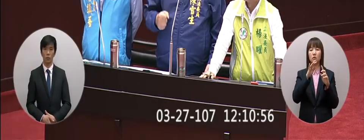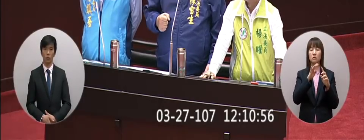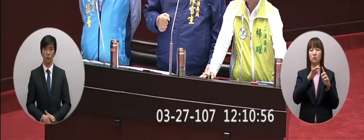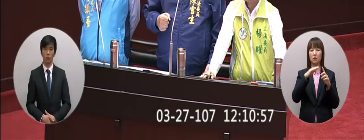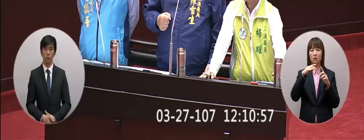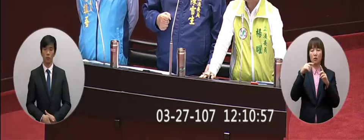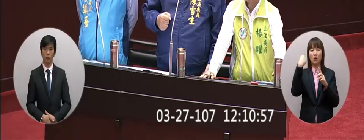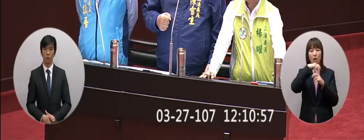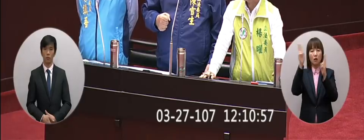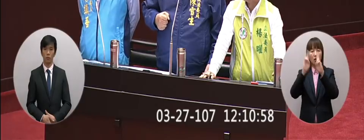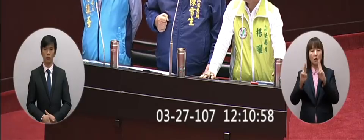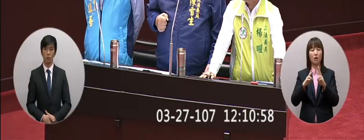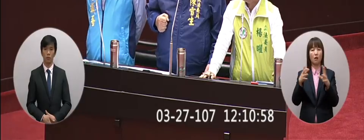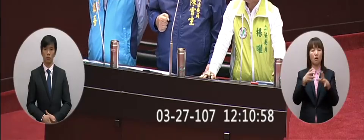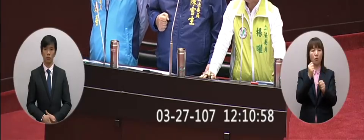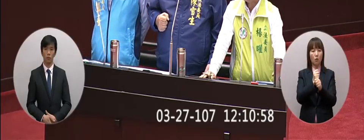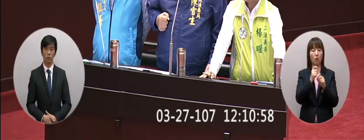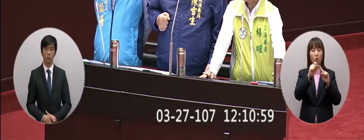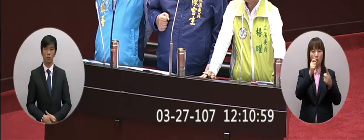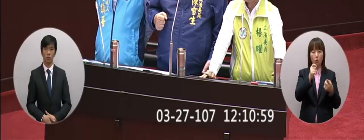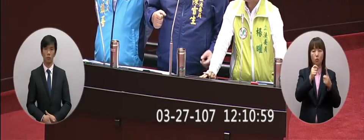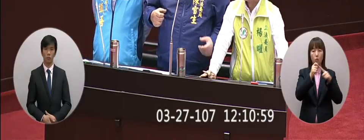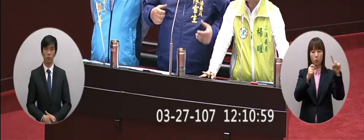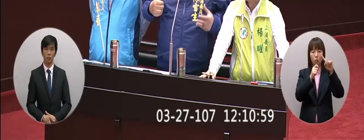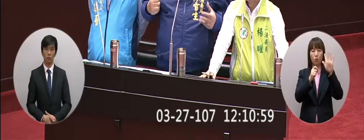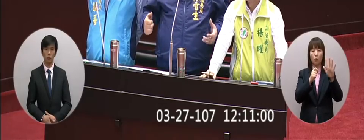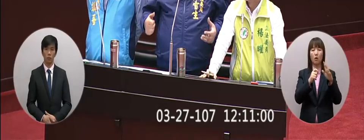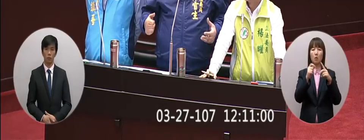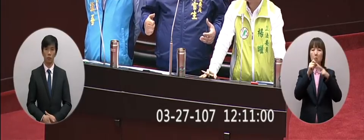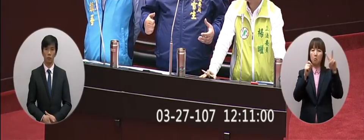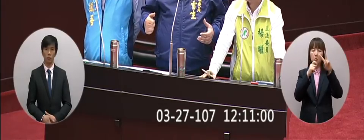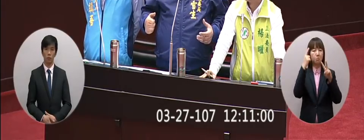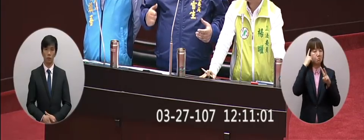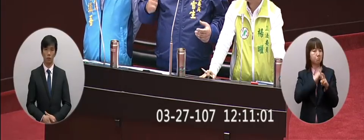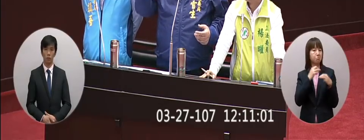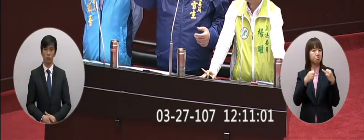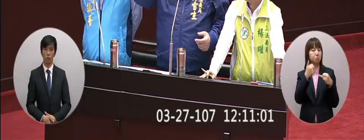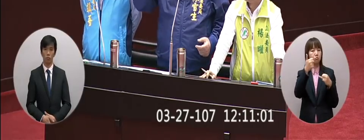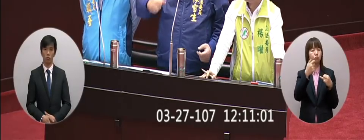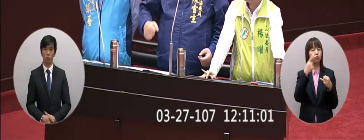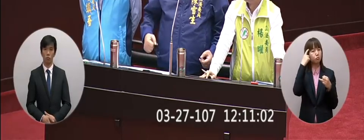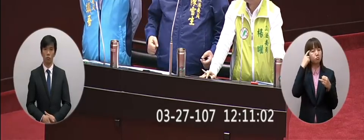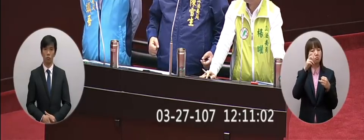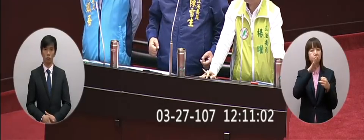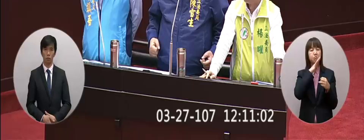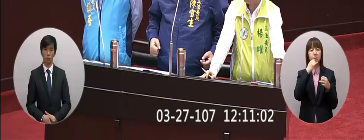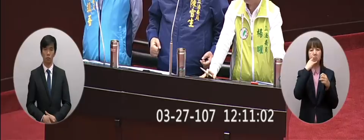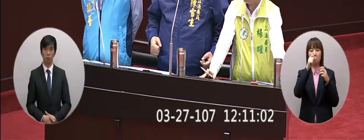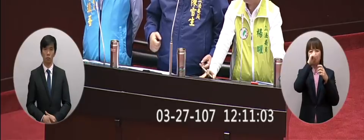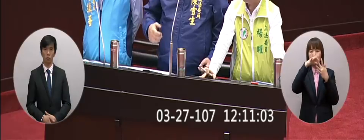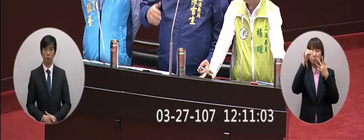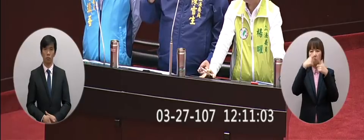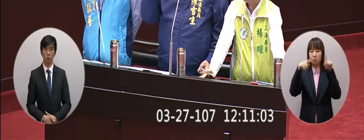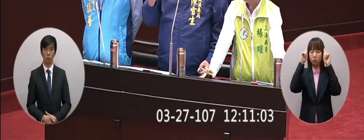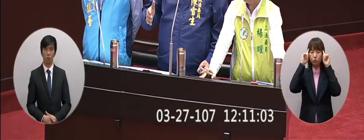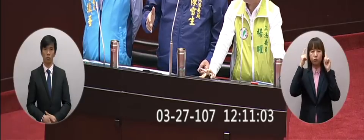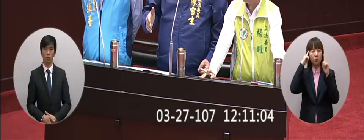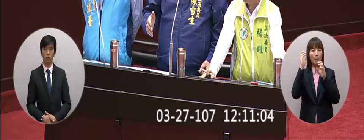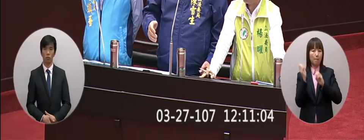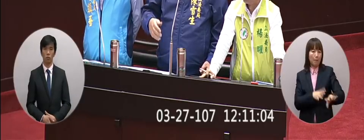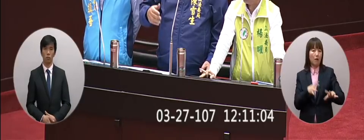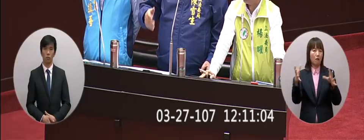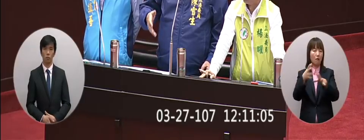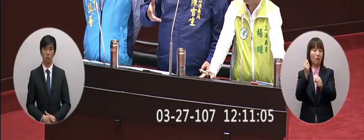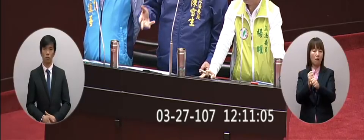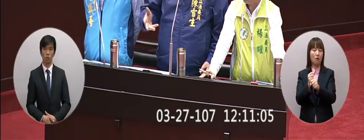电建教合作，他到高二的时候，高三他觉得成绩很好，他觉得有机会到很好的大学去，所以他想放